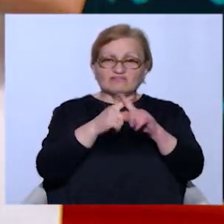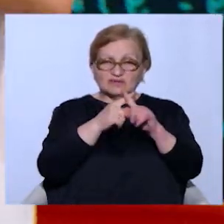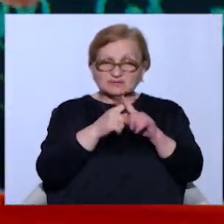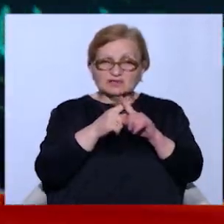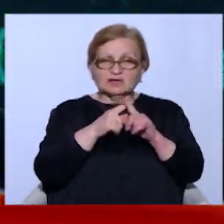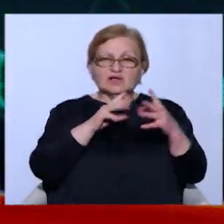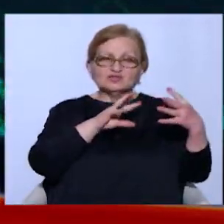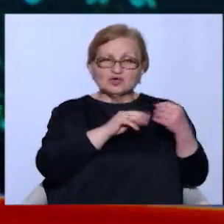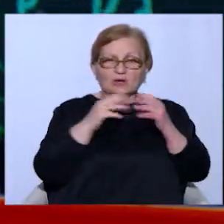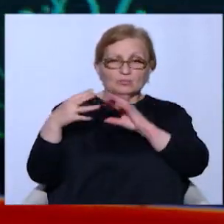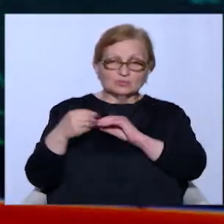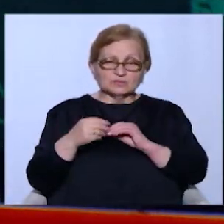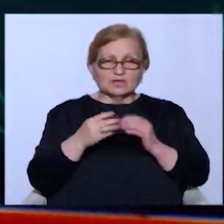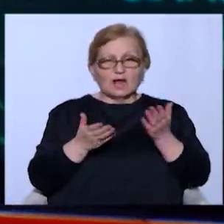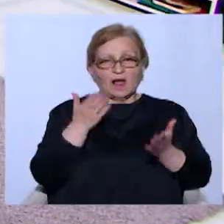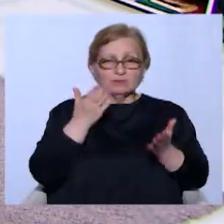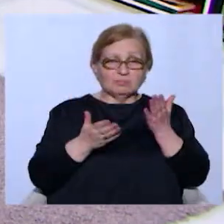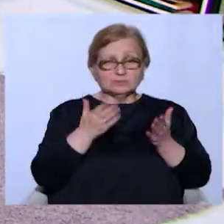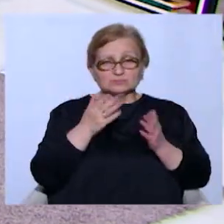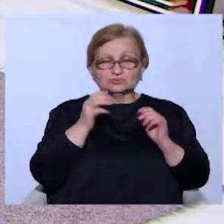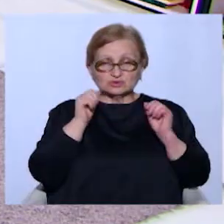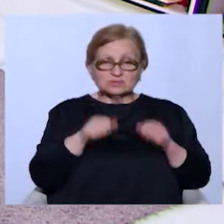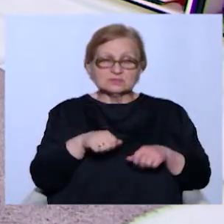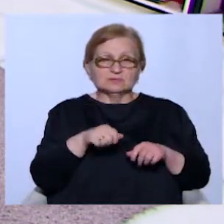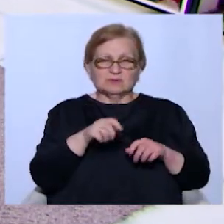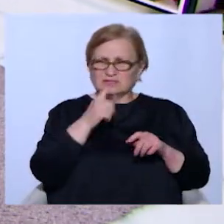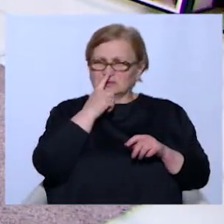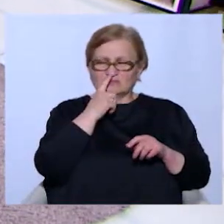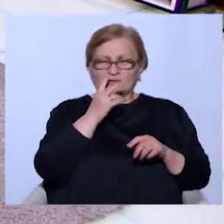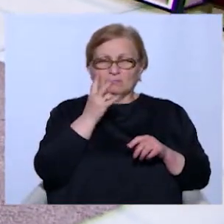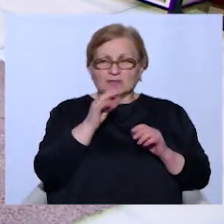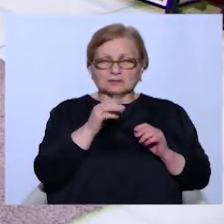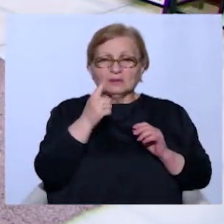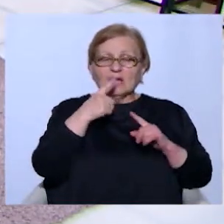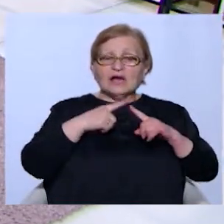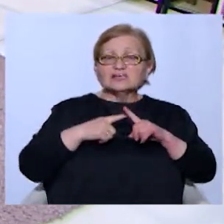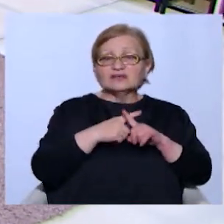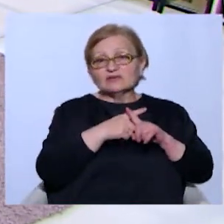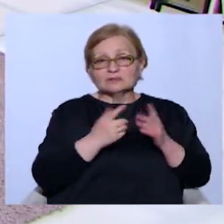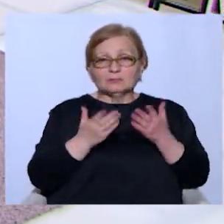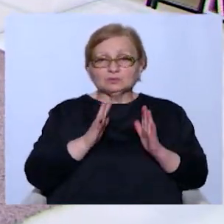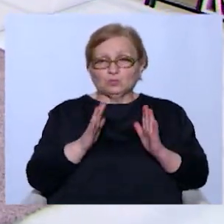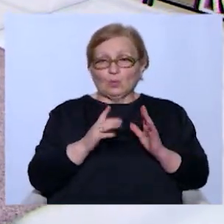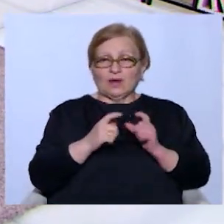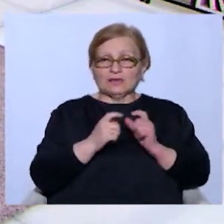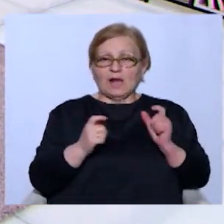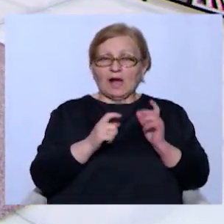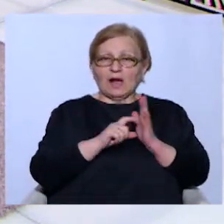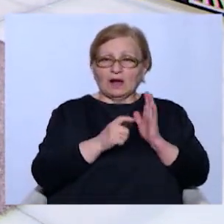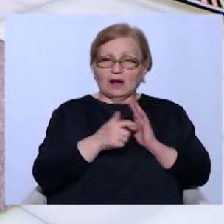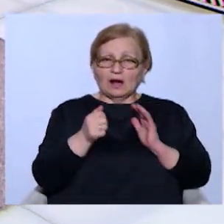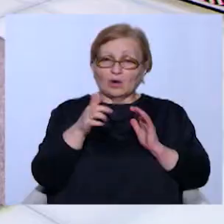ჯამური ალბათობა, ესე იგი ფორმულა მაინც მოქმედებს, მაგრამ ფორმულაში აუცილებლად შედის მათი კვეთა, რომელიც ზოგჯერ